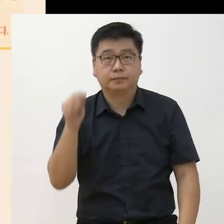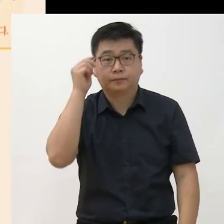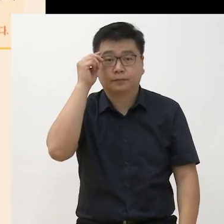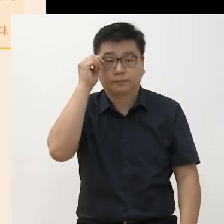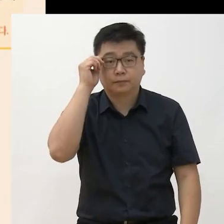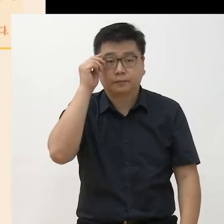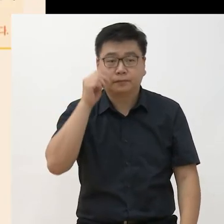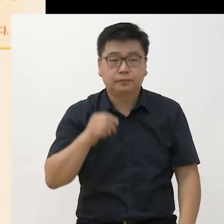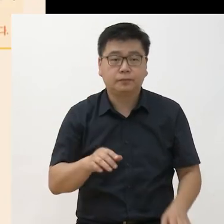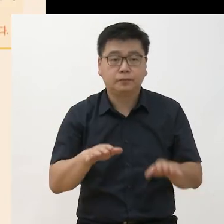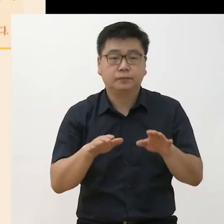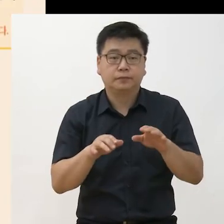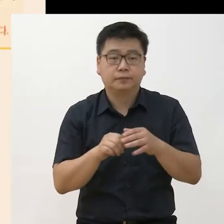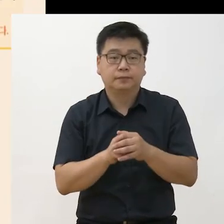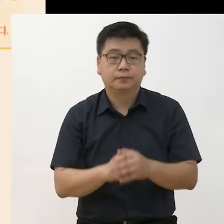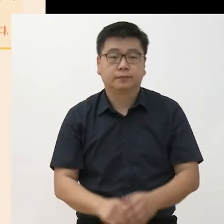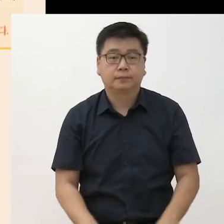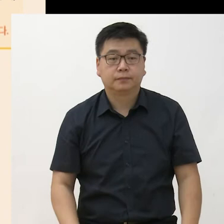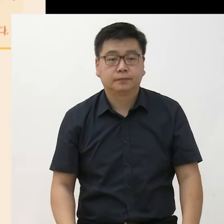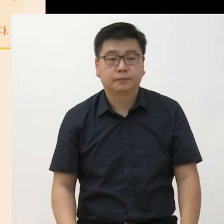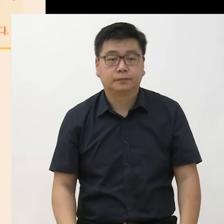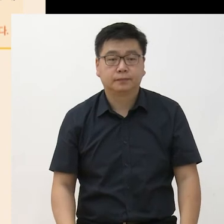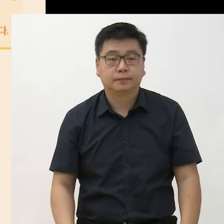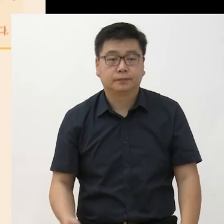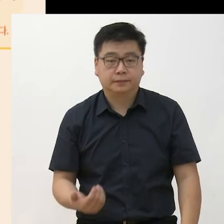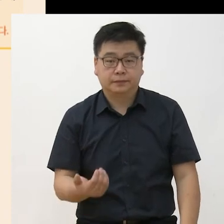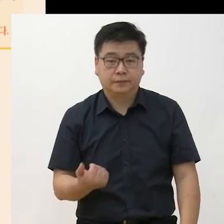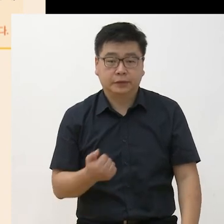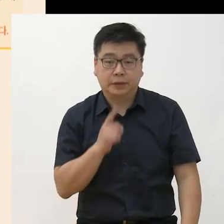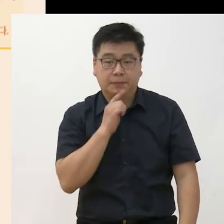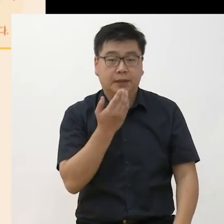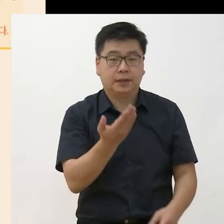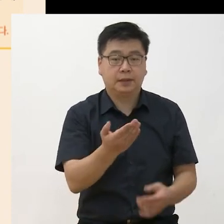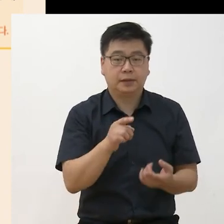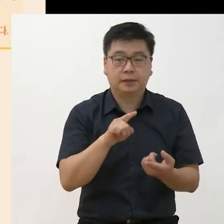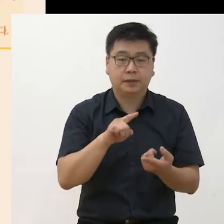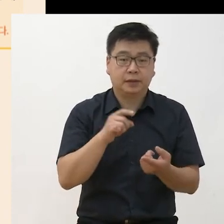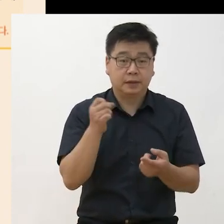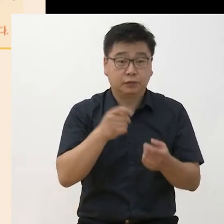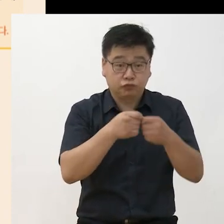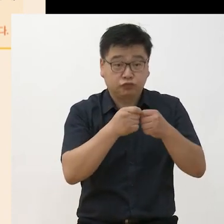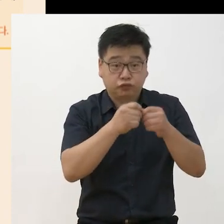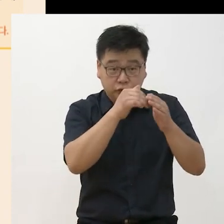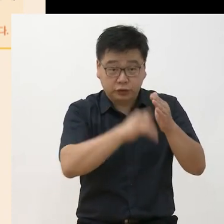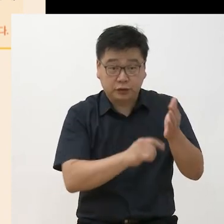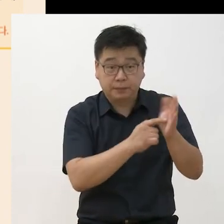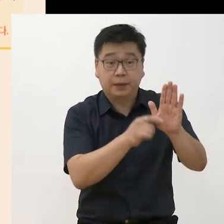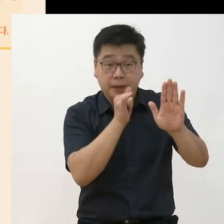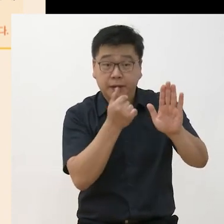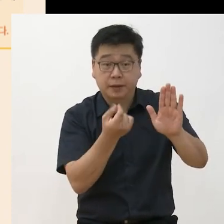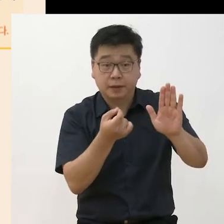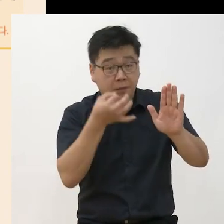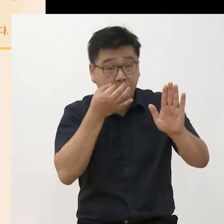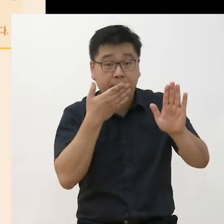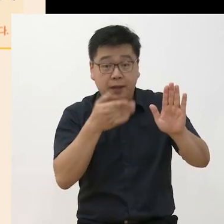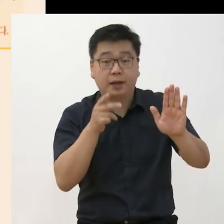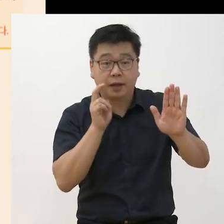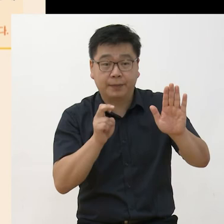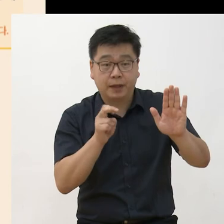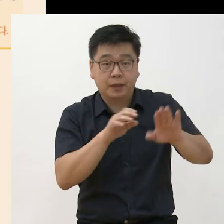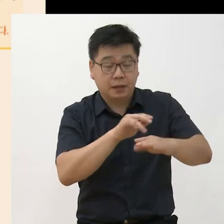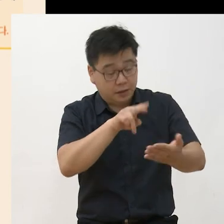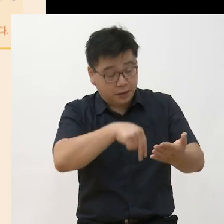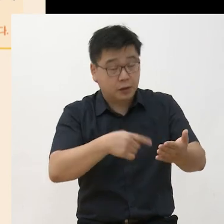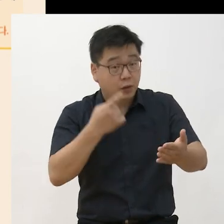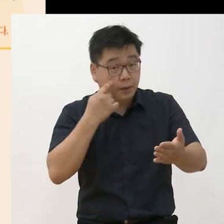예, 지금 여기 이제 그 아까 제가 앞서서 설명드렸던 내용이 지금 다시 상세하게 나와 있는데요. 예, 요거는 이제 자료를